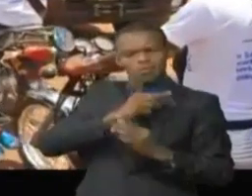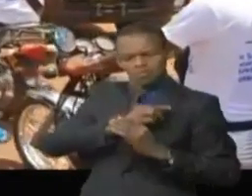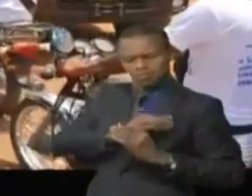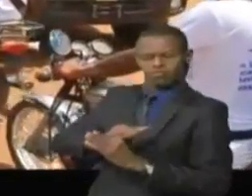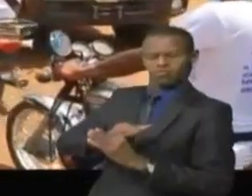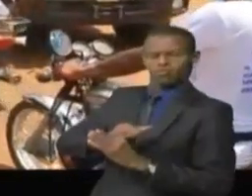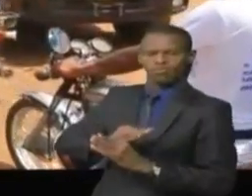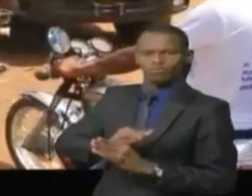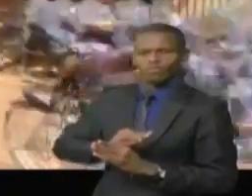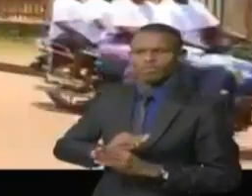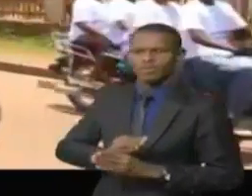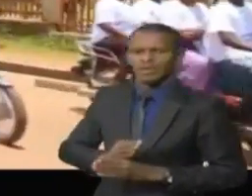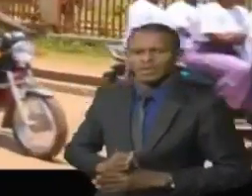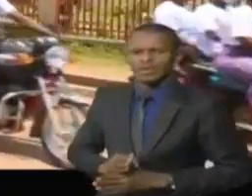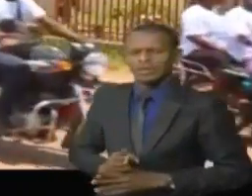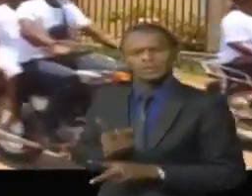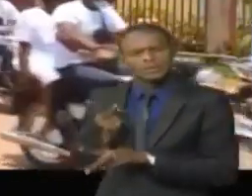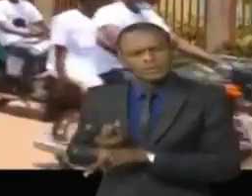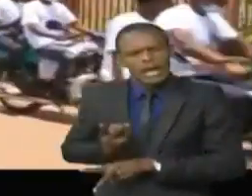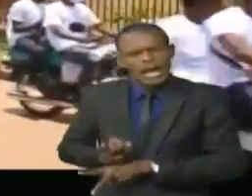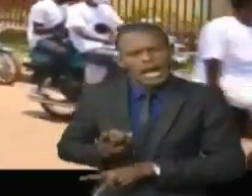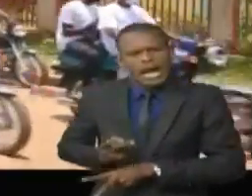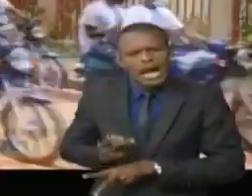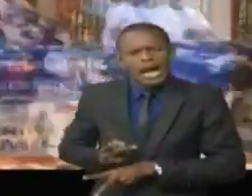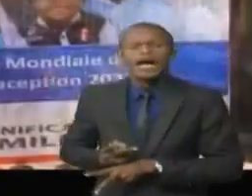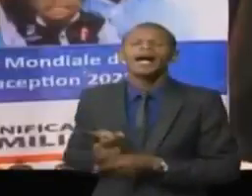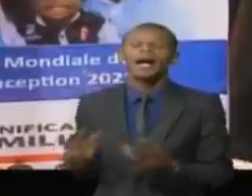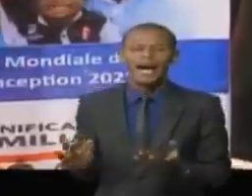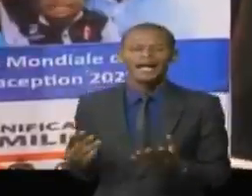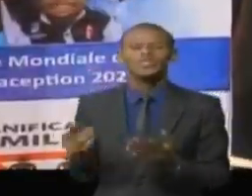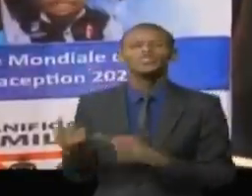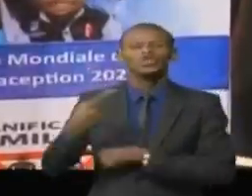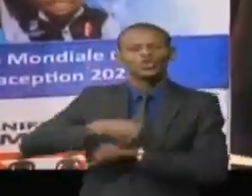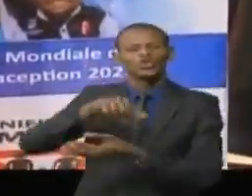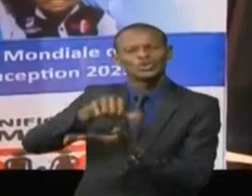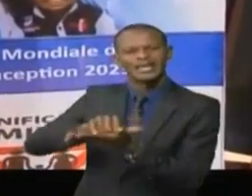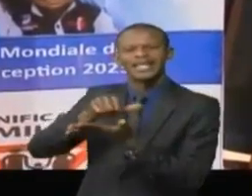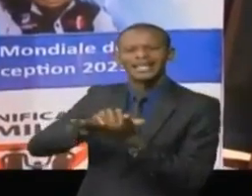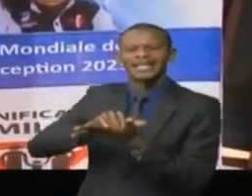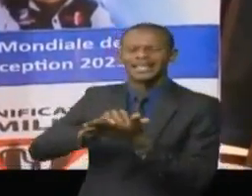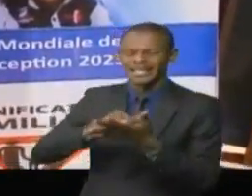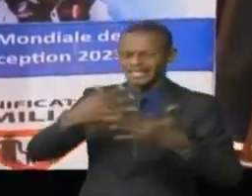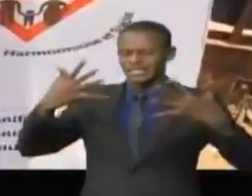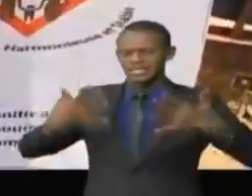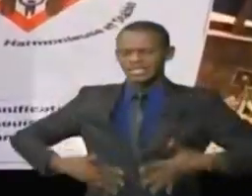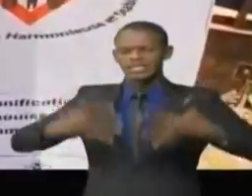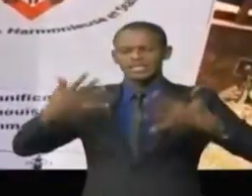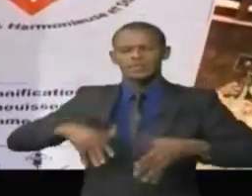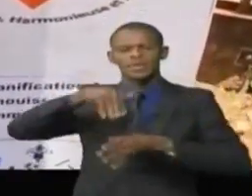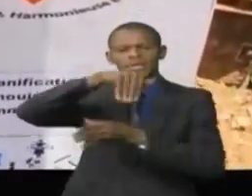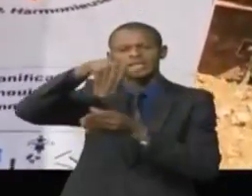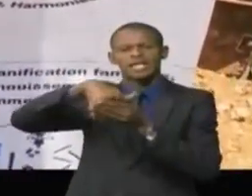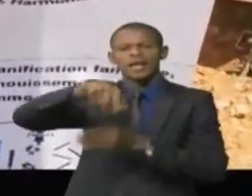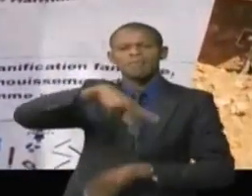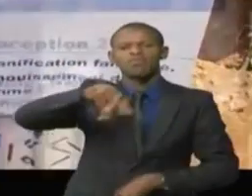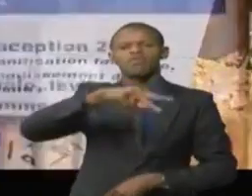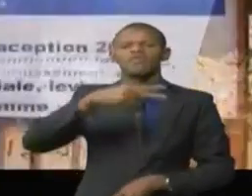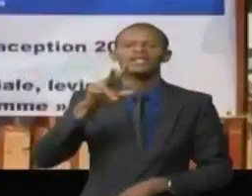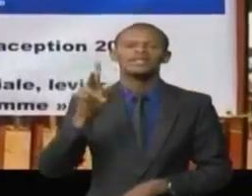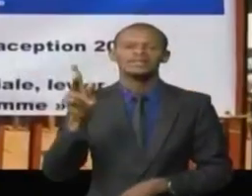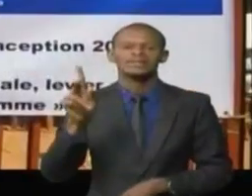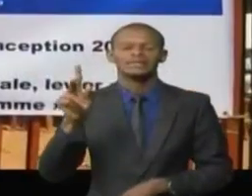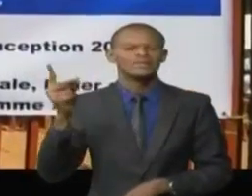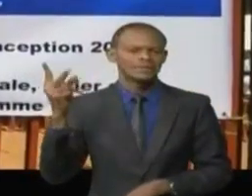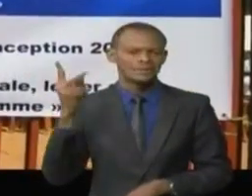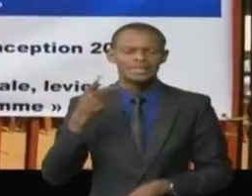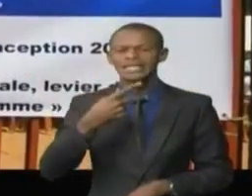Autorisé que la journée mondiale de la contraception a été célébrée ce jour dans la province du Kasaï avec comme thème le choix de la planification